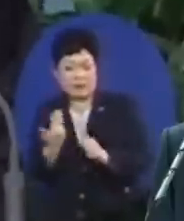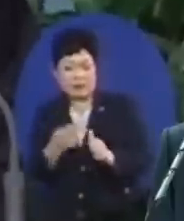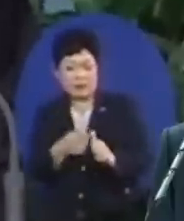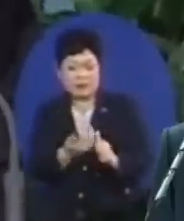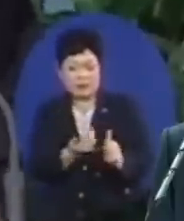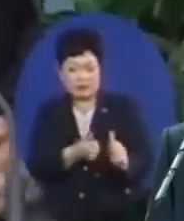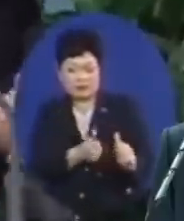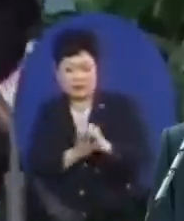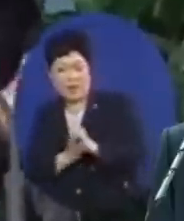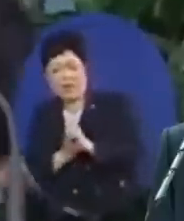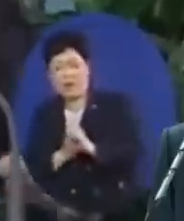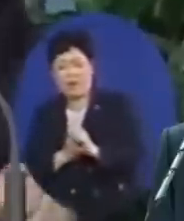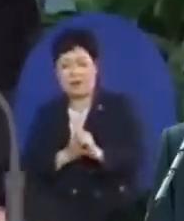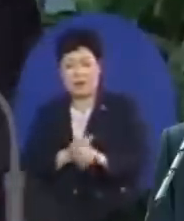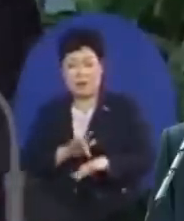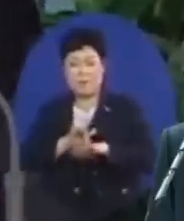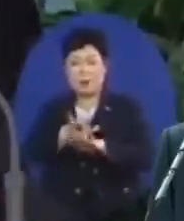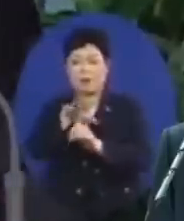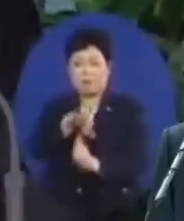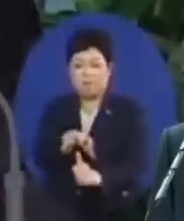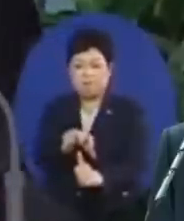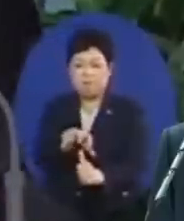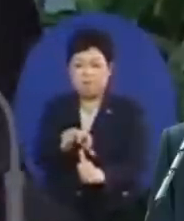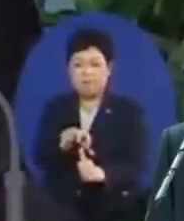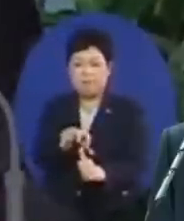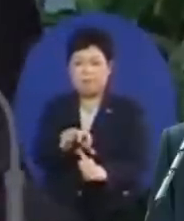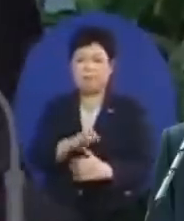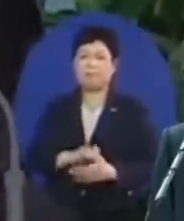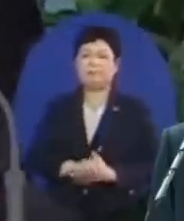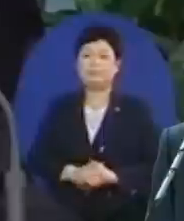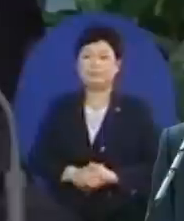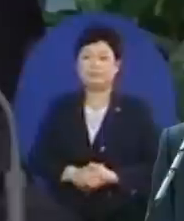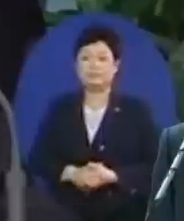따라와라, 억누르는 것입니다.